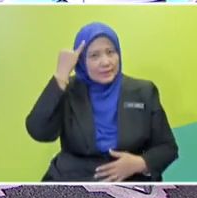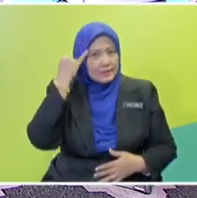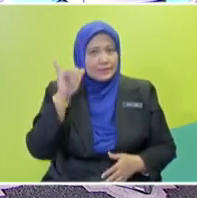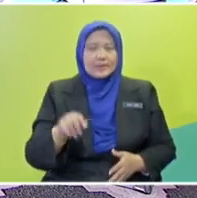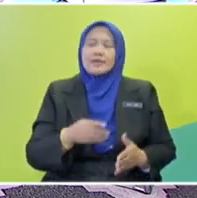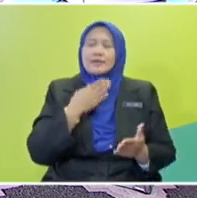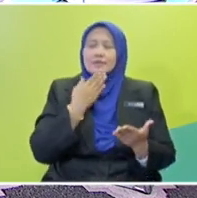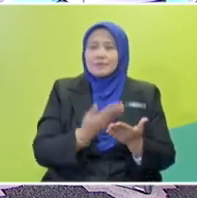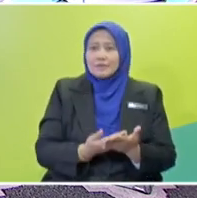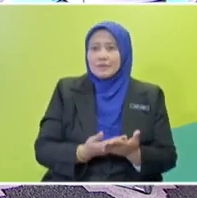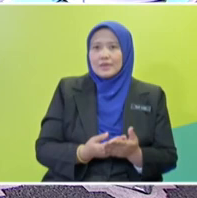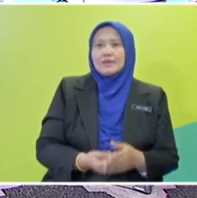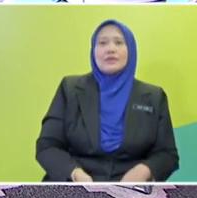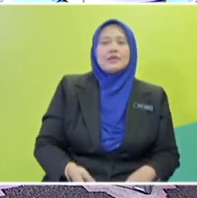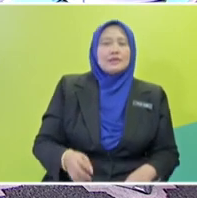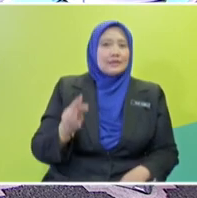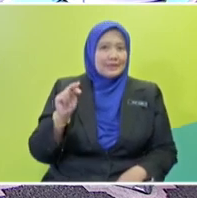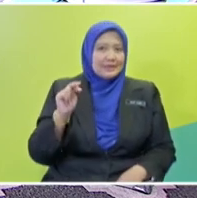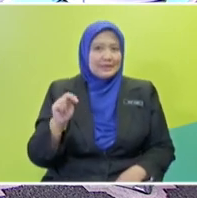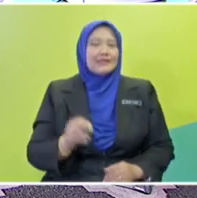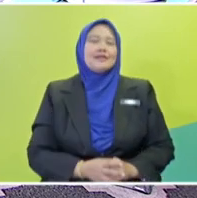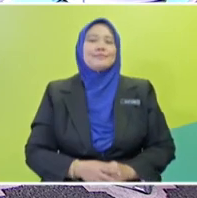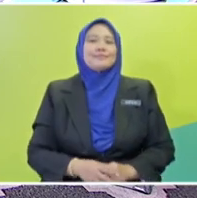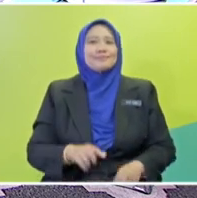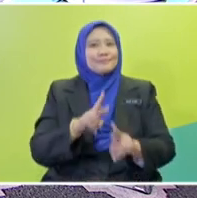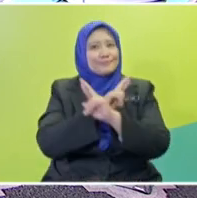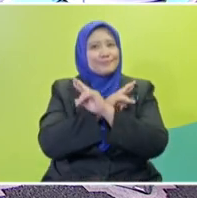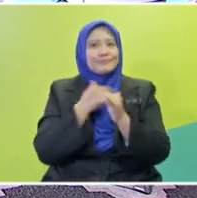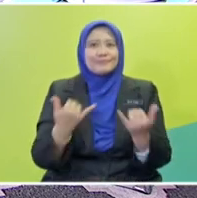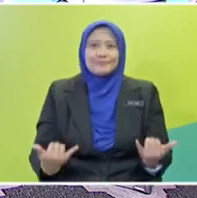jadi kita akan melihat dulu dan kembali di titik TV